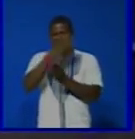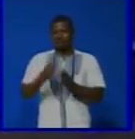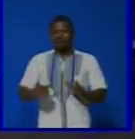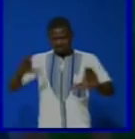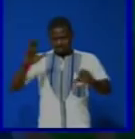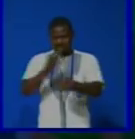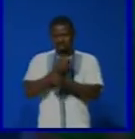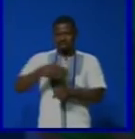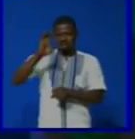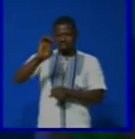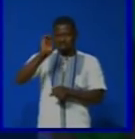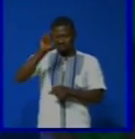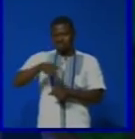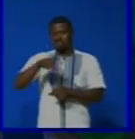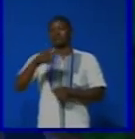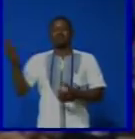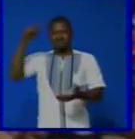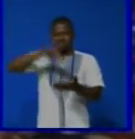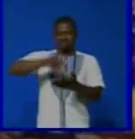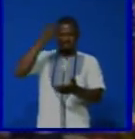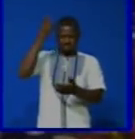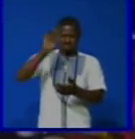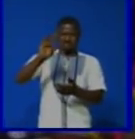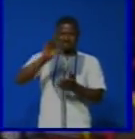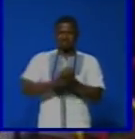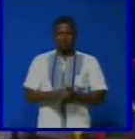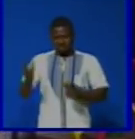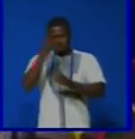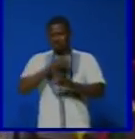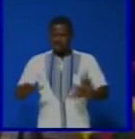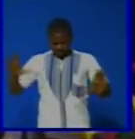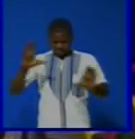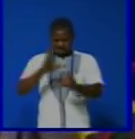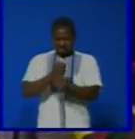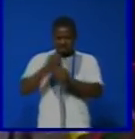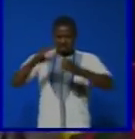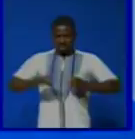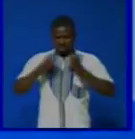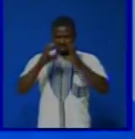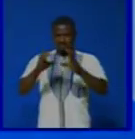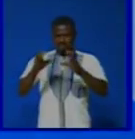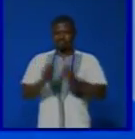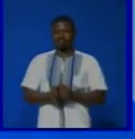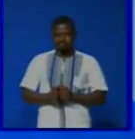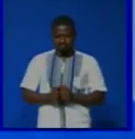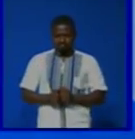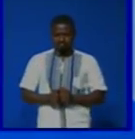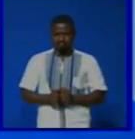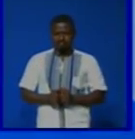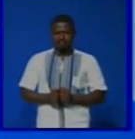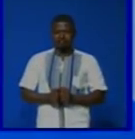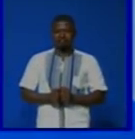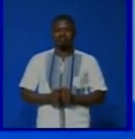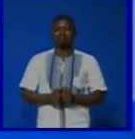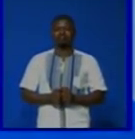d'études primaires session de 2018, ont tous reçu des primes d'encouragement. Un contingent